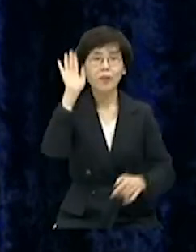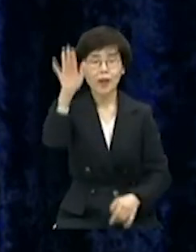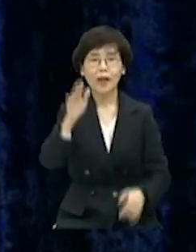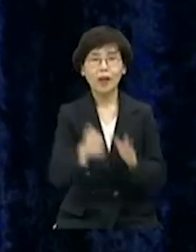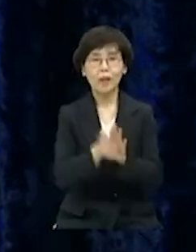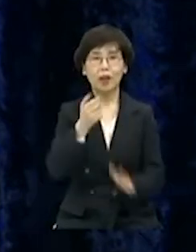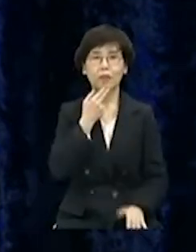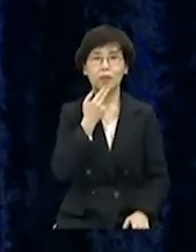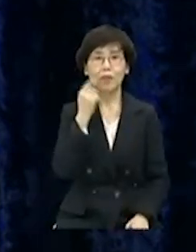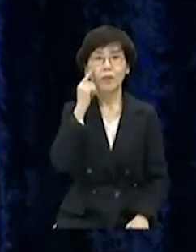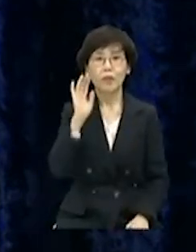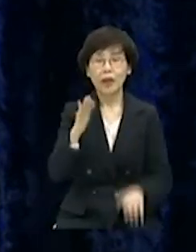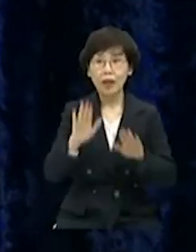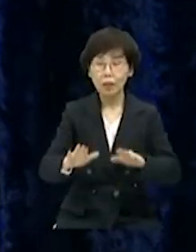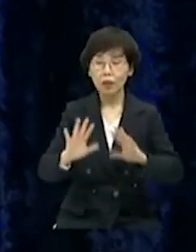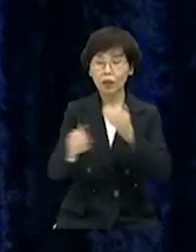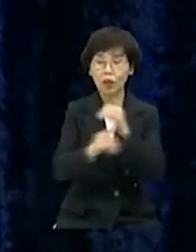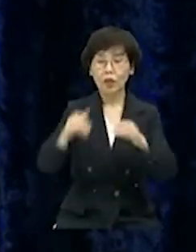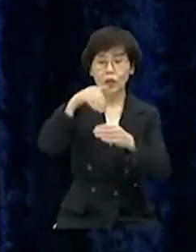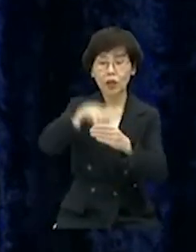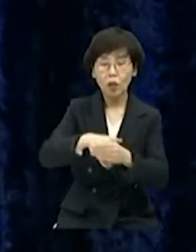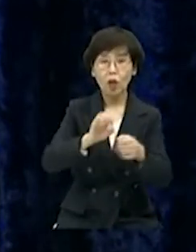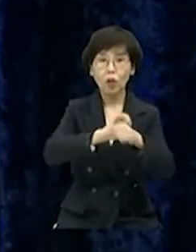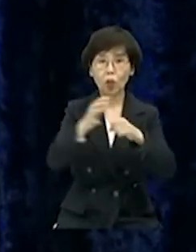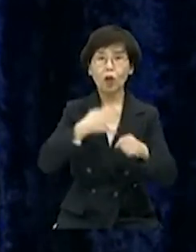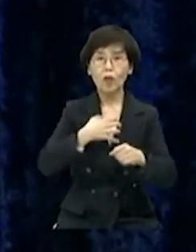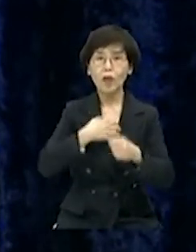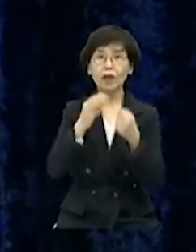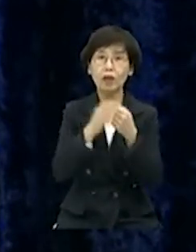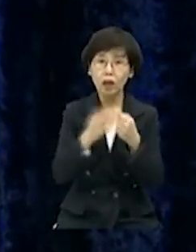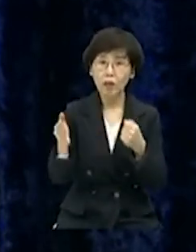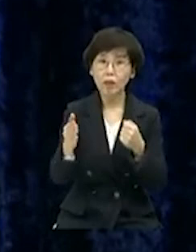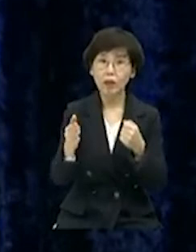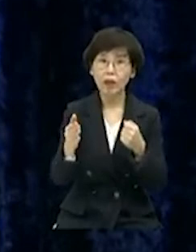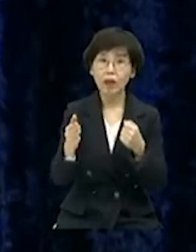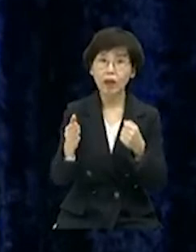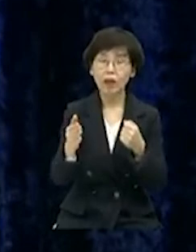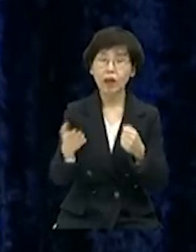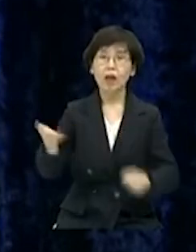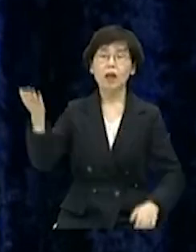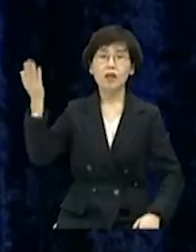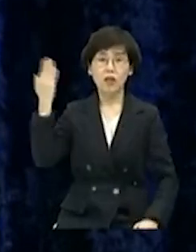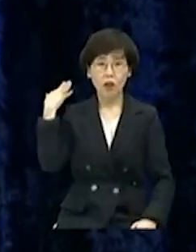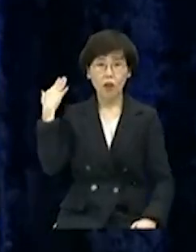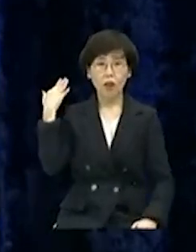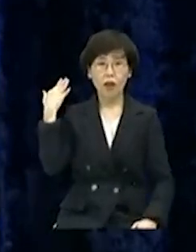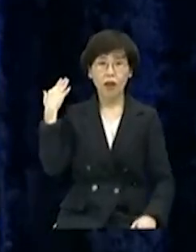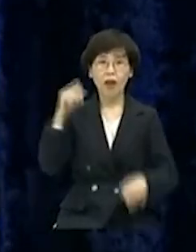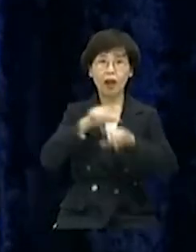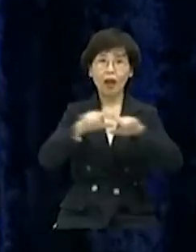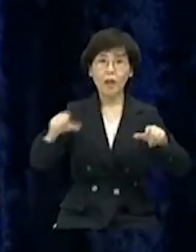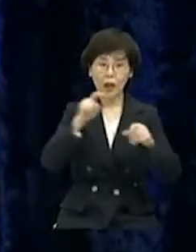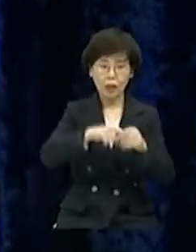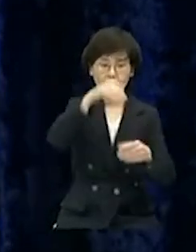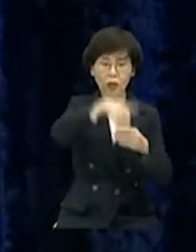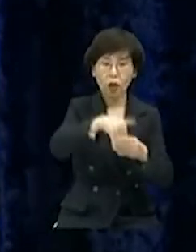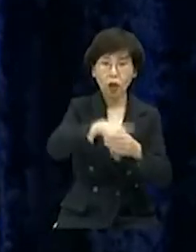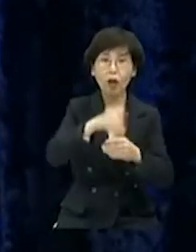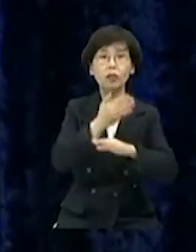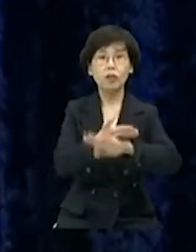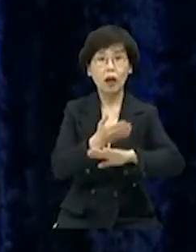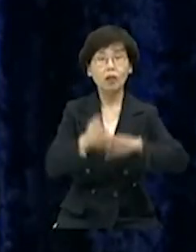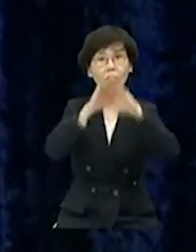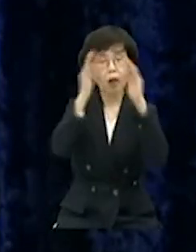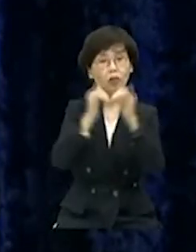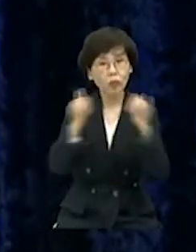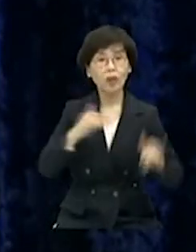생각을 합니다. 이번 총선이 코로나 위기로 인해서 예전에 일반적인 선거가 아니었다는 것은